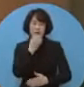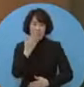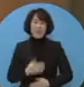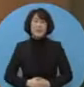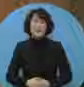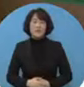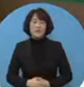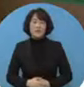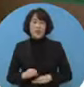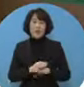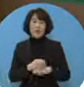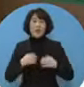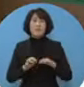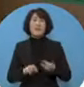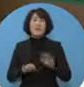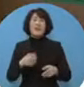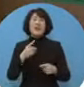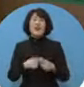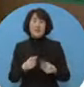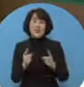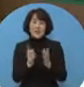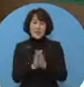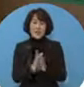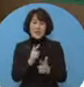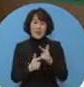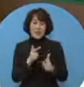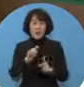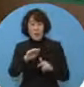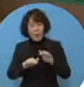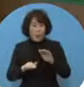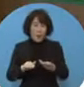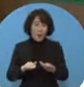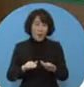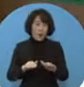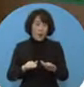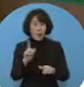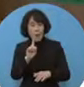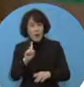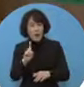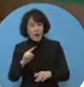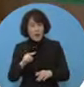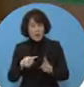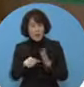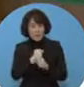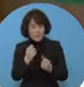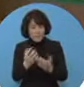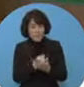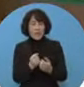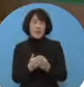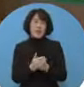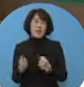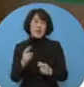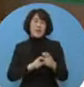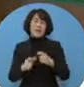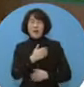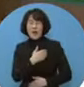있습니다. 컴퓨터나 게임만 하다가 직접 나무를 만지면서 자기들이 뭔가 얻어가는 작품들이 있기